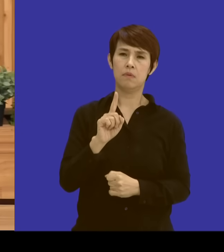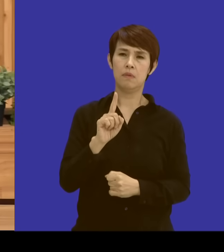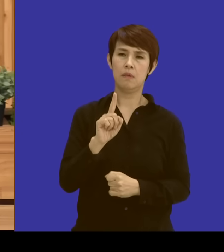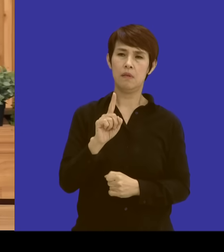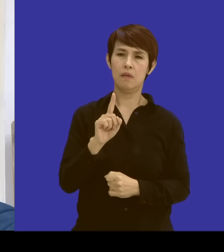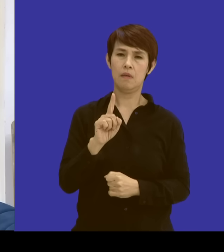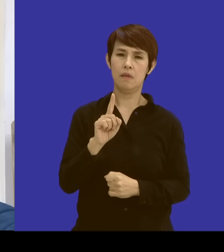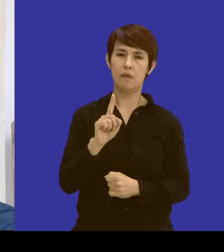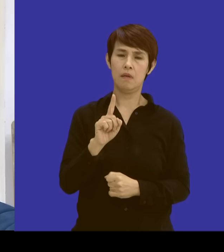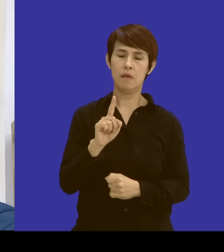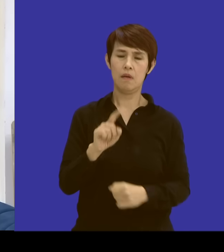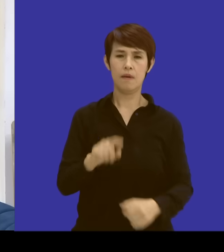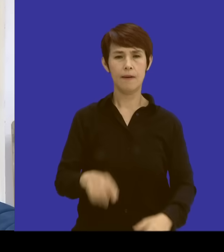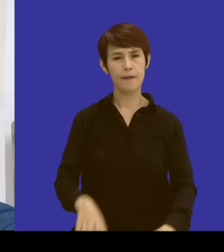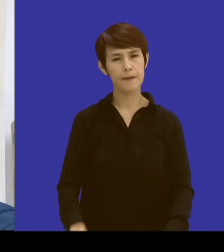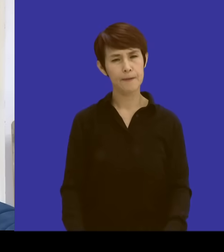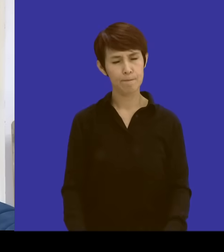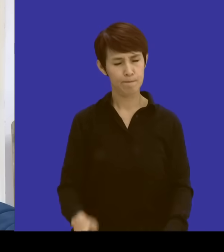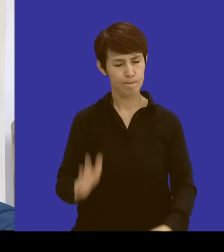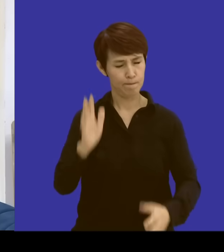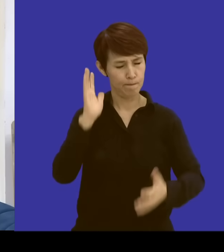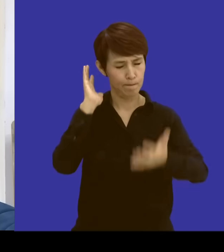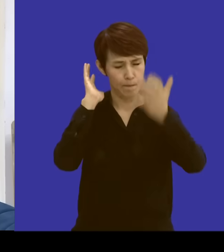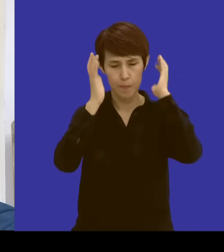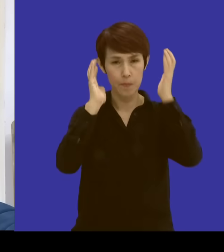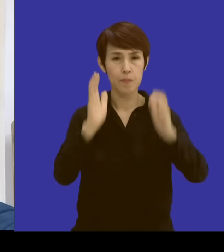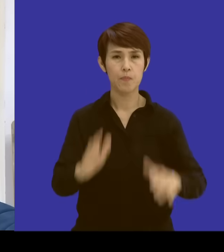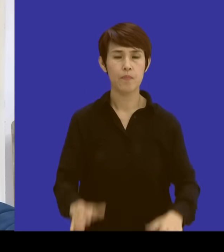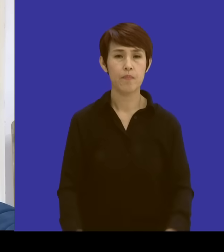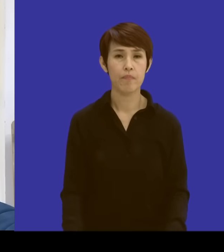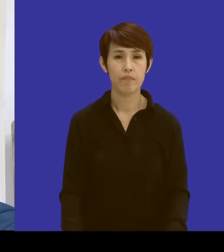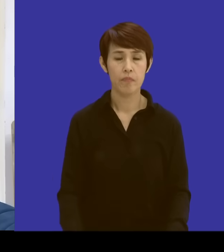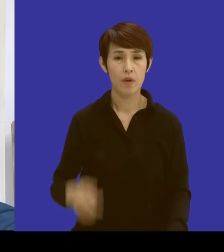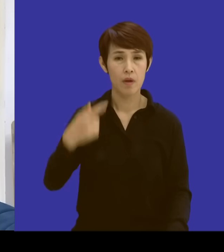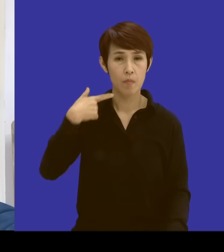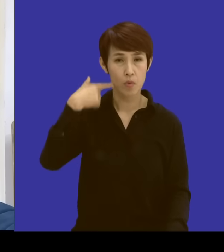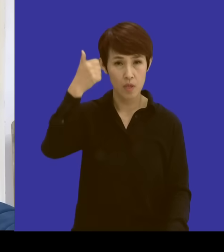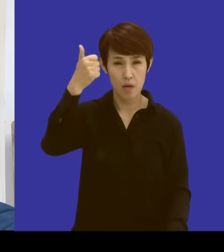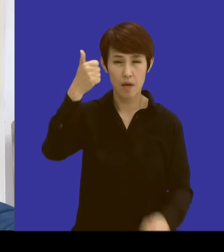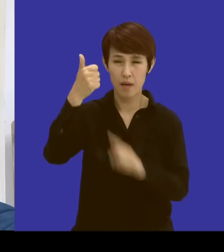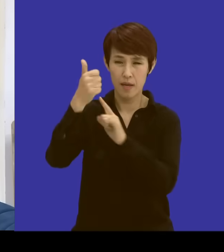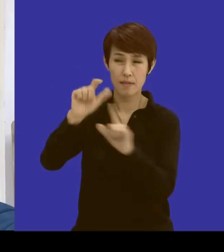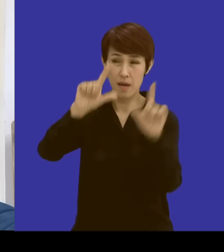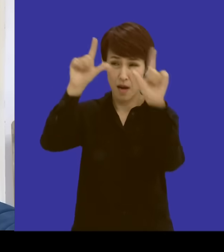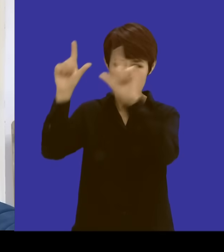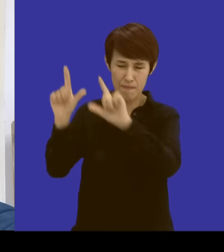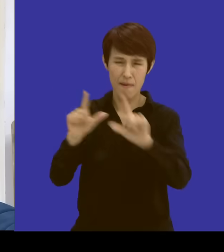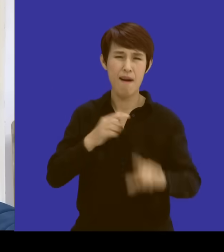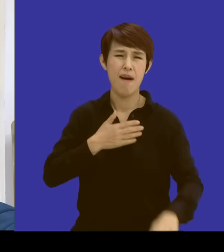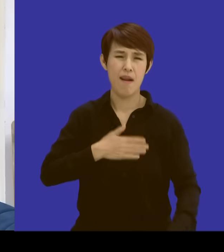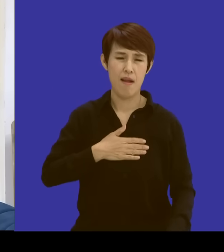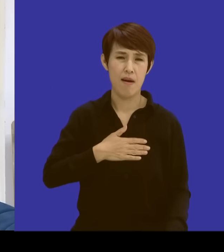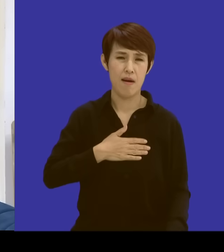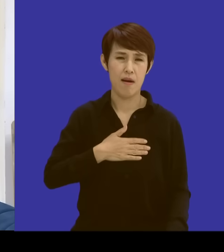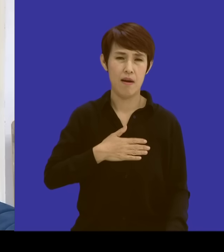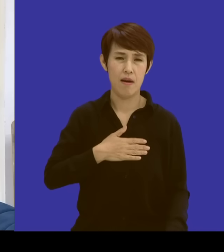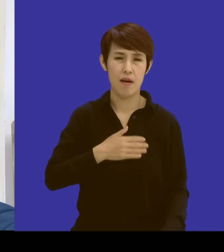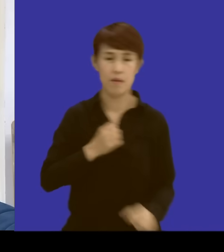또 참 많이 이렇게 복잡한 거죠 사실은. 그러니까 제가 목회자의 삶이 어떤 삶인지도 아니까 사실 저희